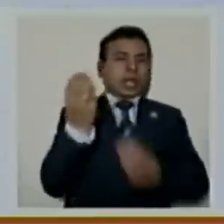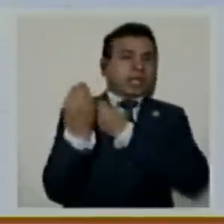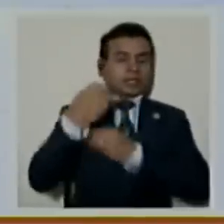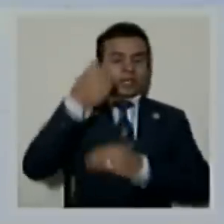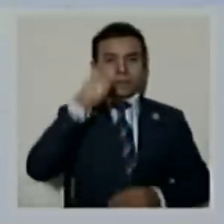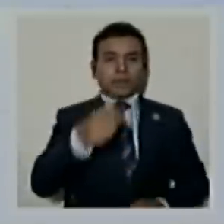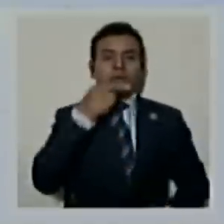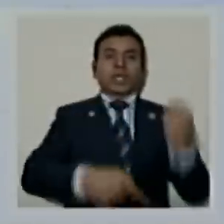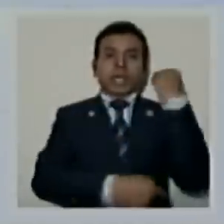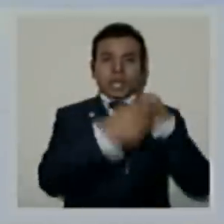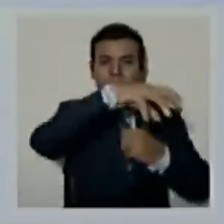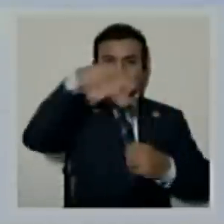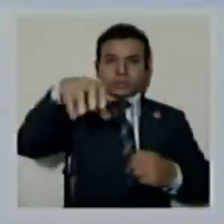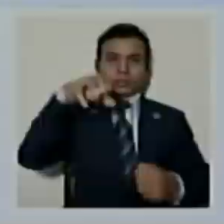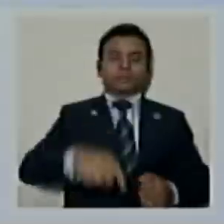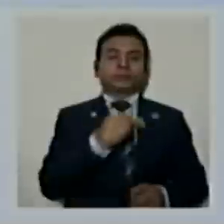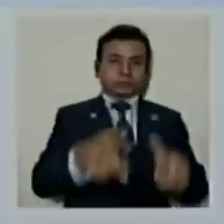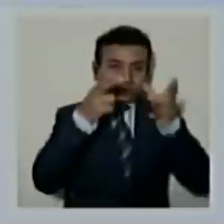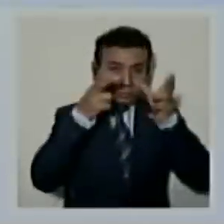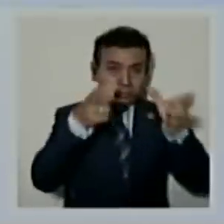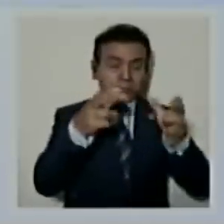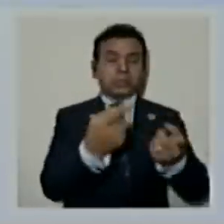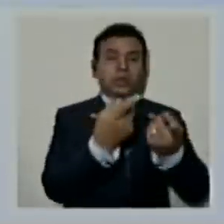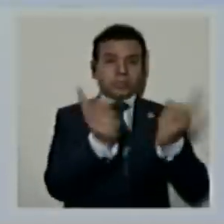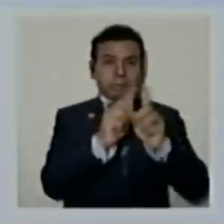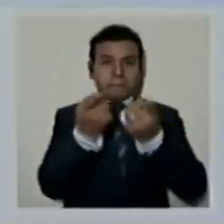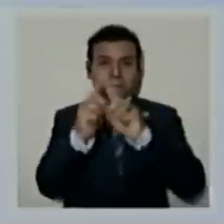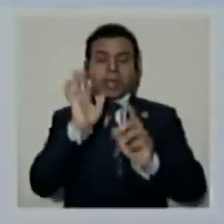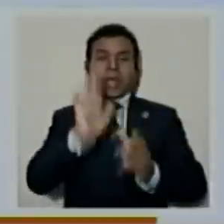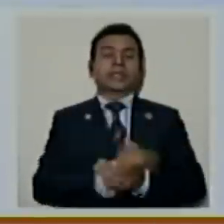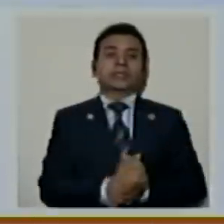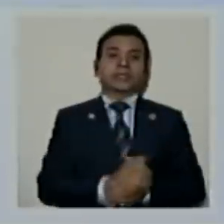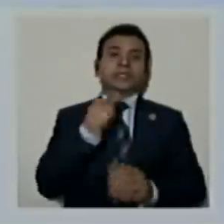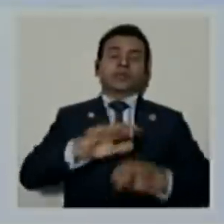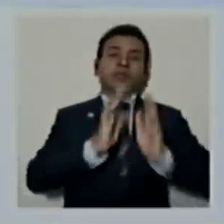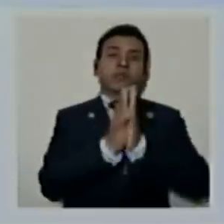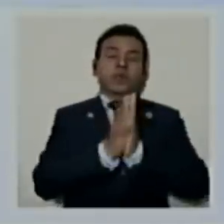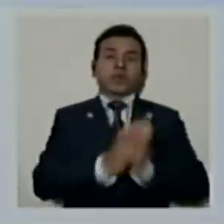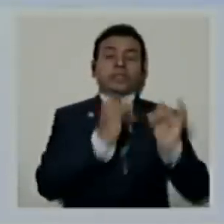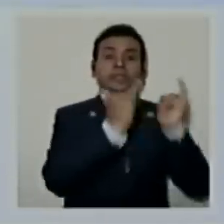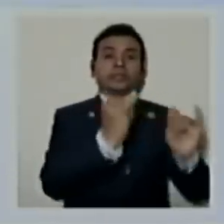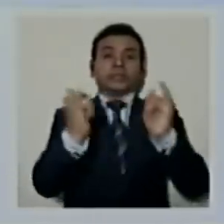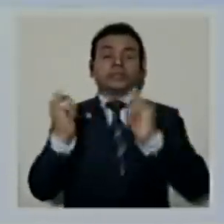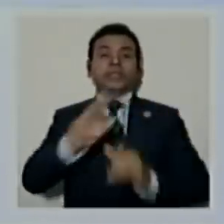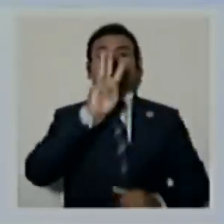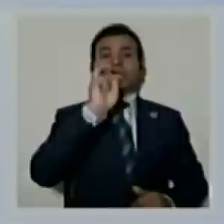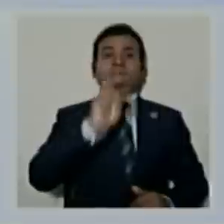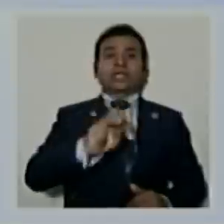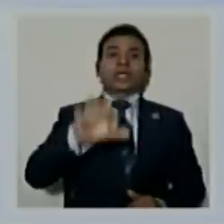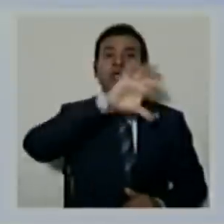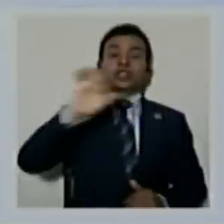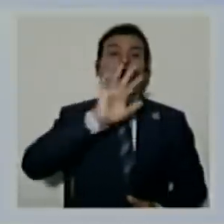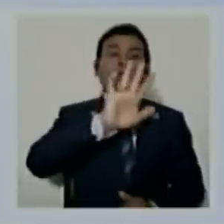36422 জন। আমাদের সরকারিভাবে যে সকল জেলা উপজেলা পর্যায়ে যে প্রাতিষ্ঠানিক কোয়ারেন্টাইন সেখানে এককালীনভাবে